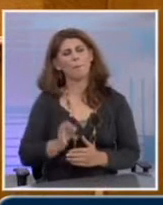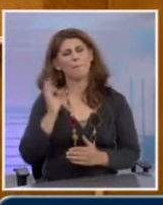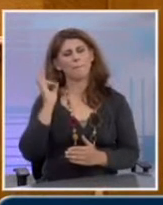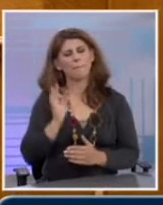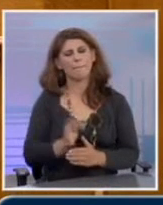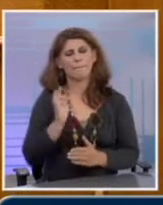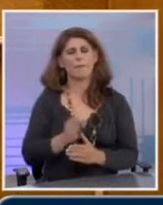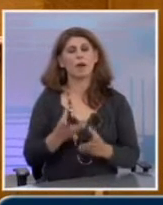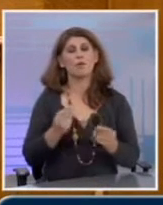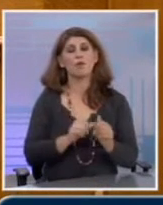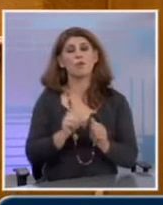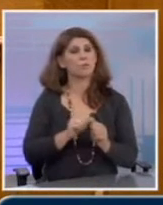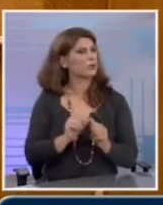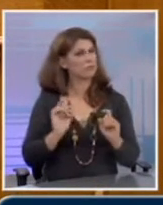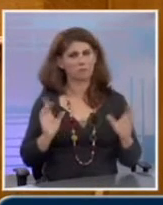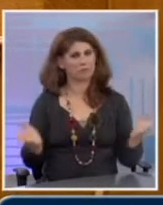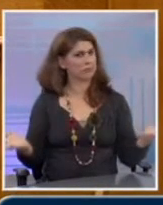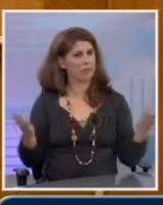χωρίς να επιβεβαιώνεται στην πράξη.